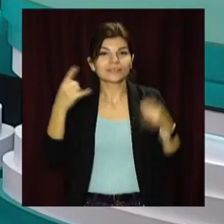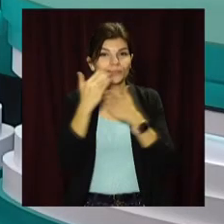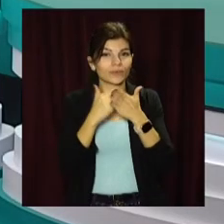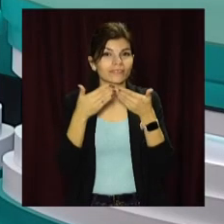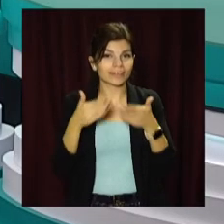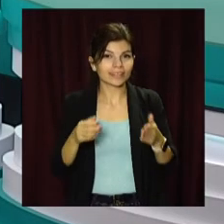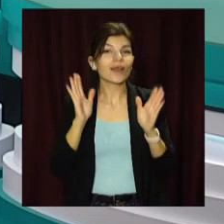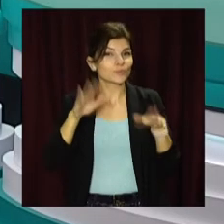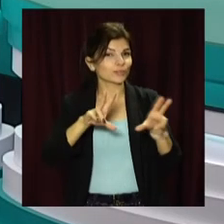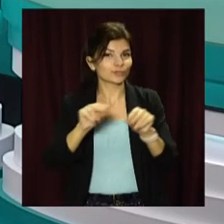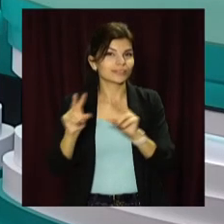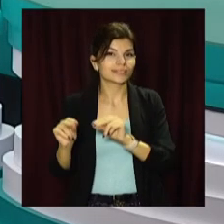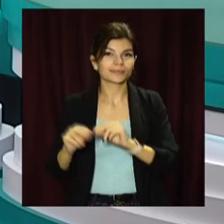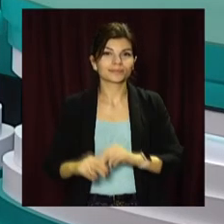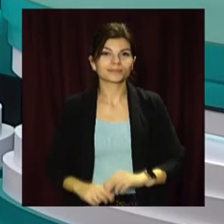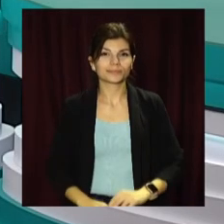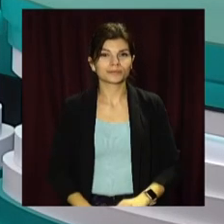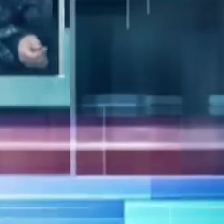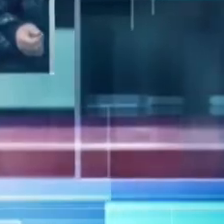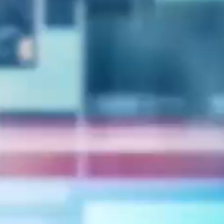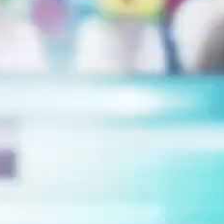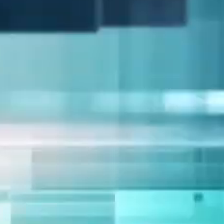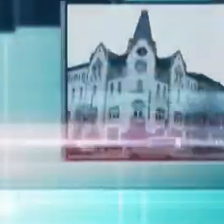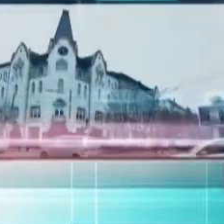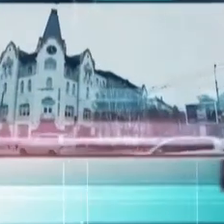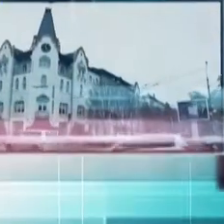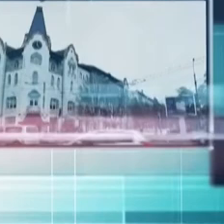прощаюся, залишайтеся з «Відкритим» і нехай щастить! за